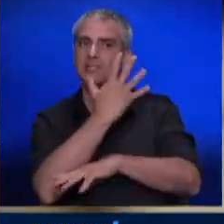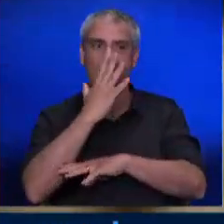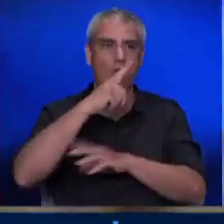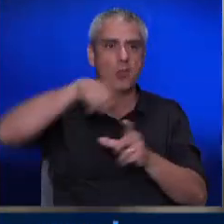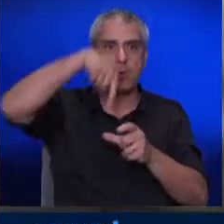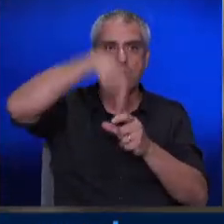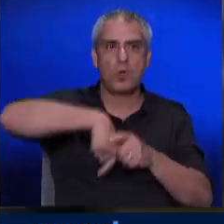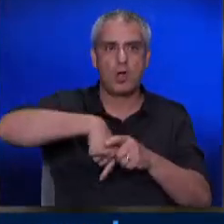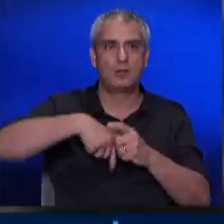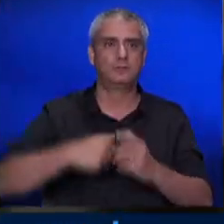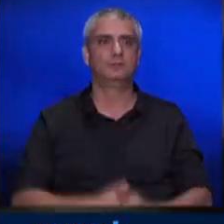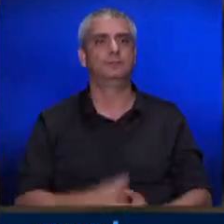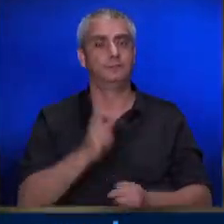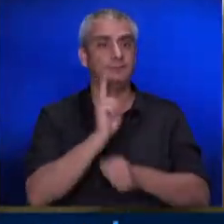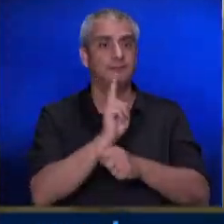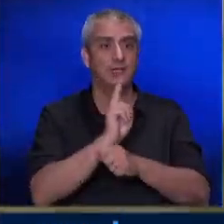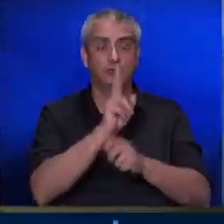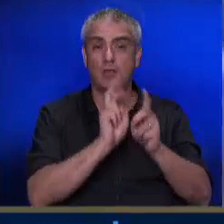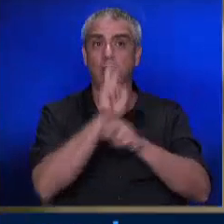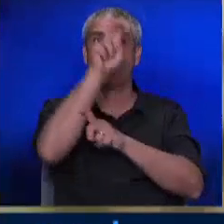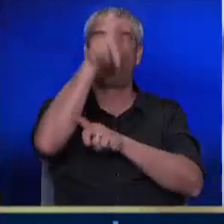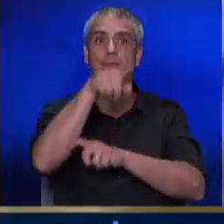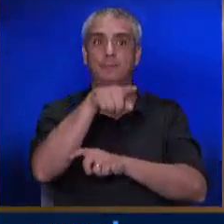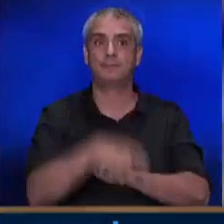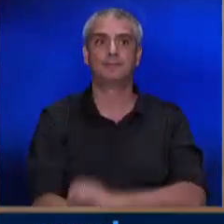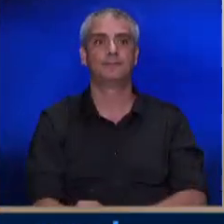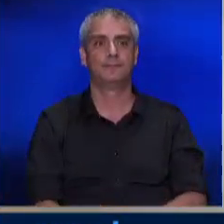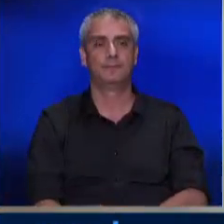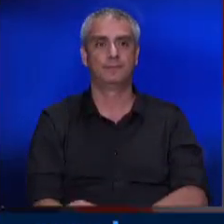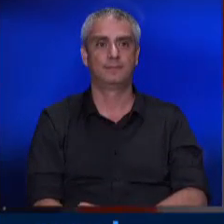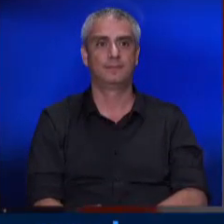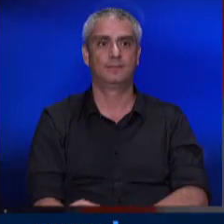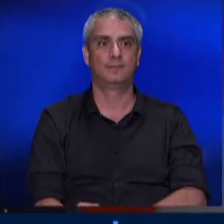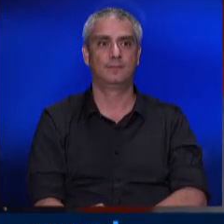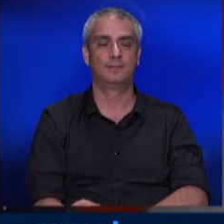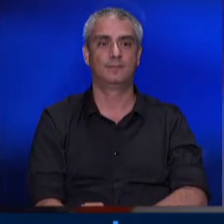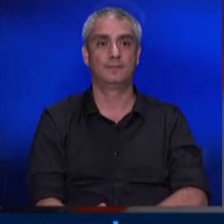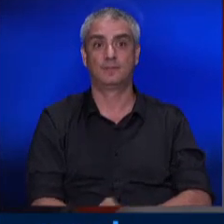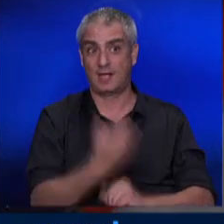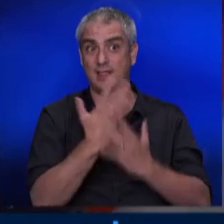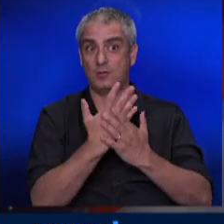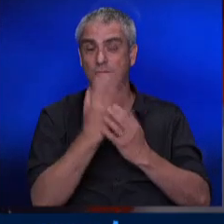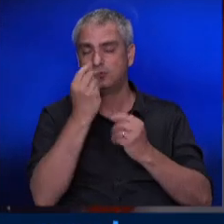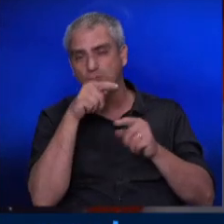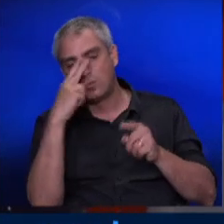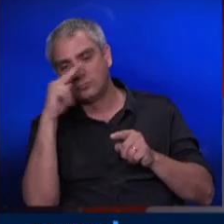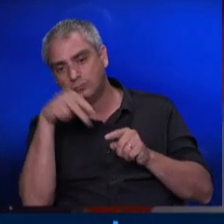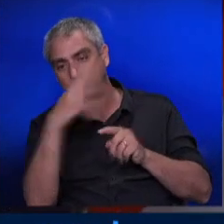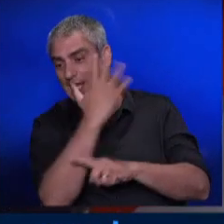ומצוקים. תיזהרו, תיזהרו שאתם עולים אחריו. זיינו באחד המקרים תיעוד של משהו